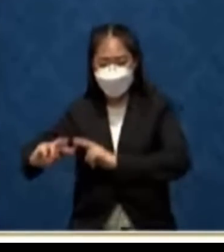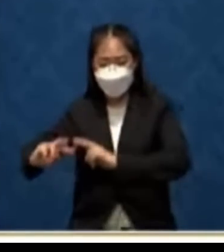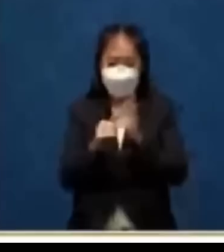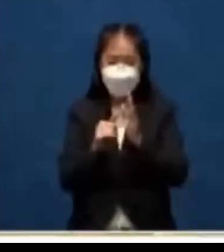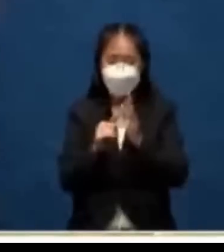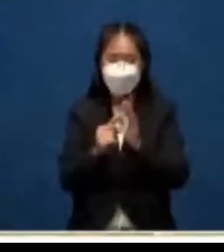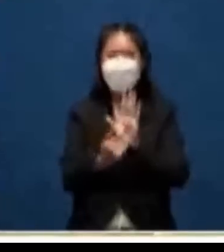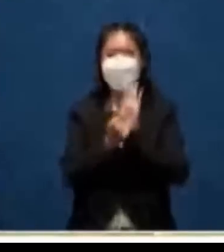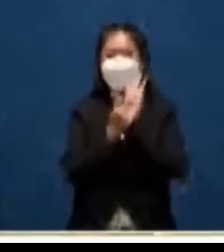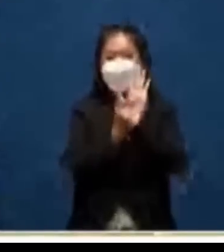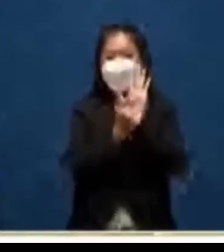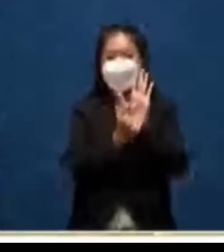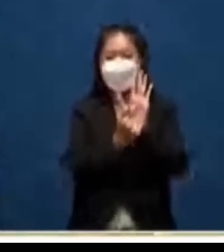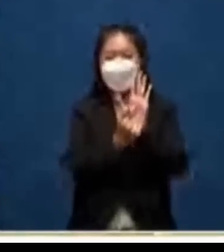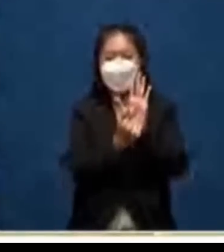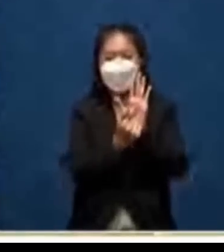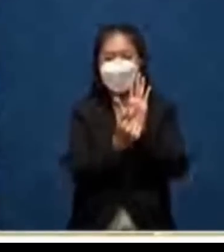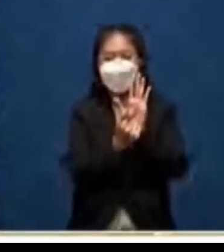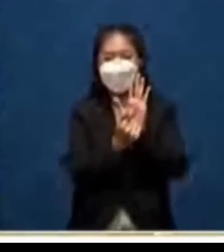ยกตัวอย่างเช่น